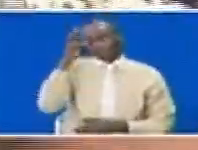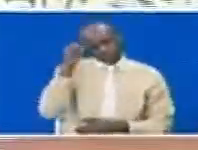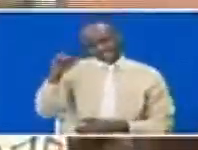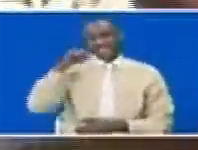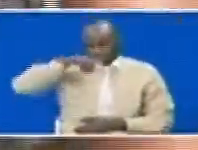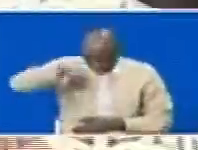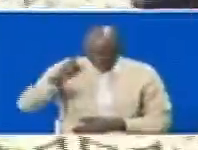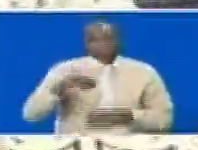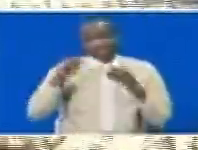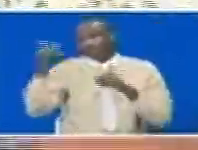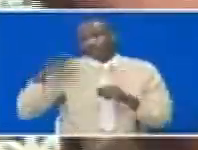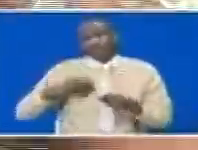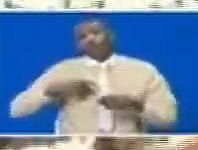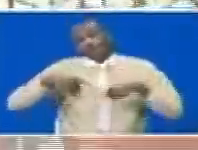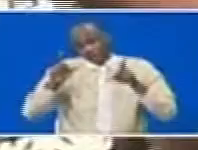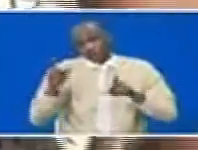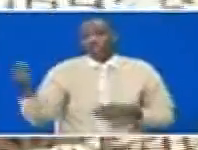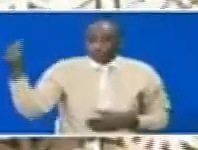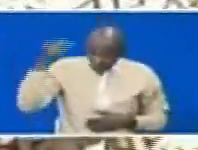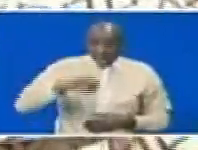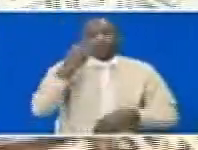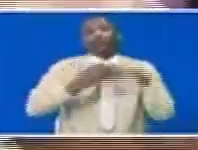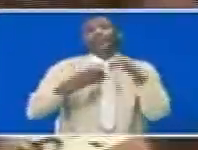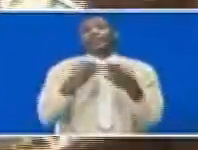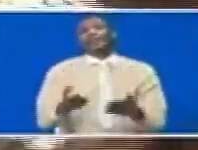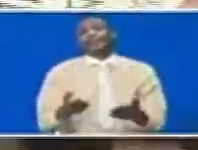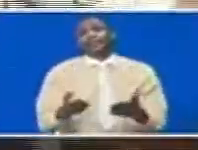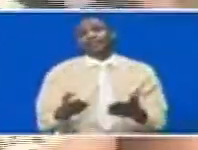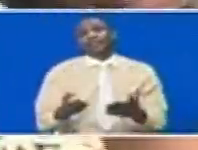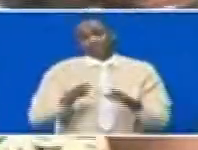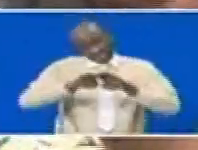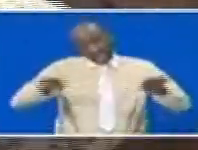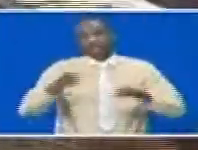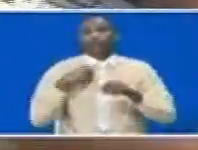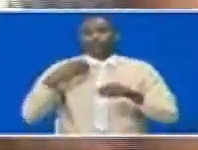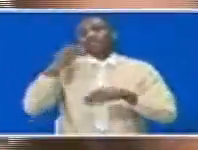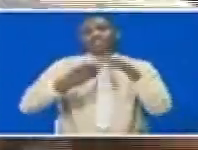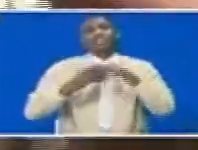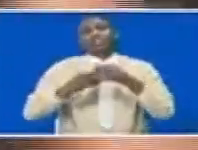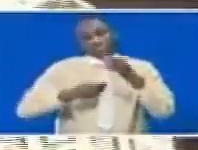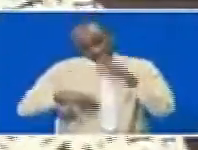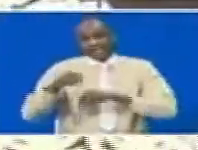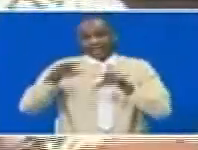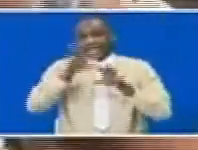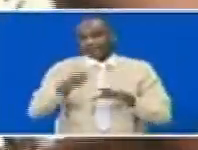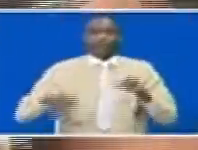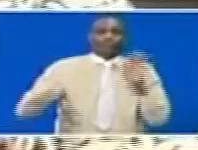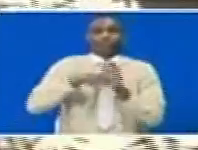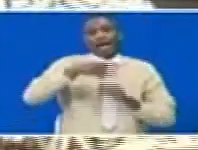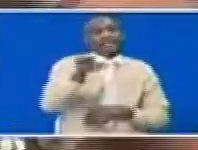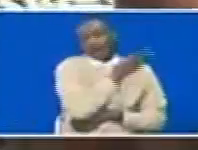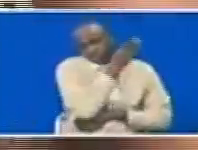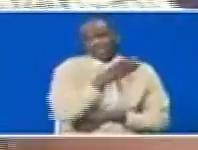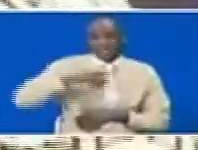anapatia hawa ruhusa wa kukuja kutengeneza ile ivanda pale. Sisi tufuguswa kwa